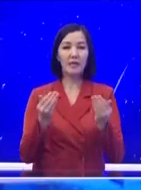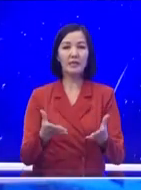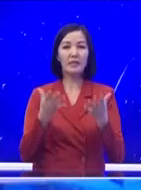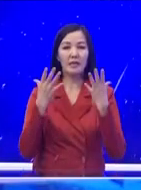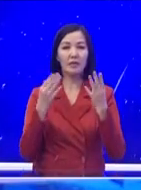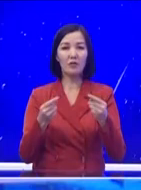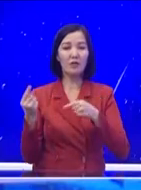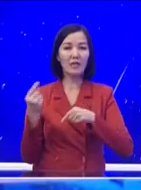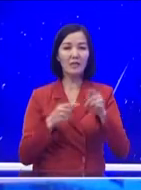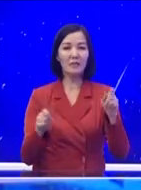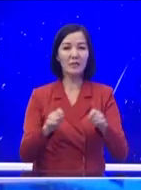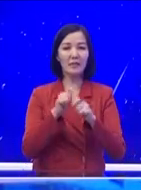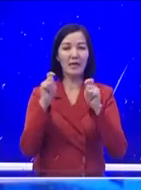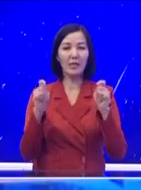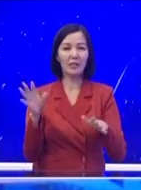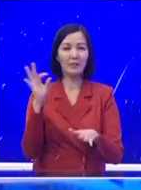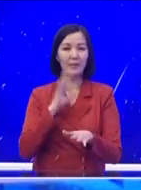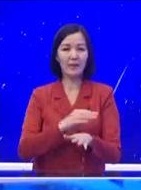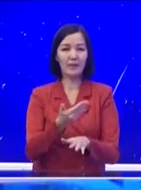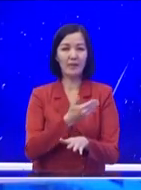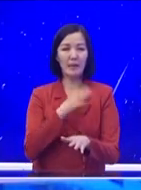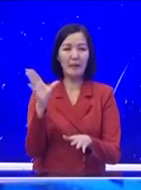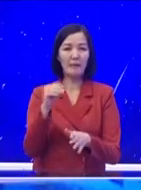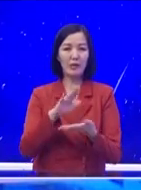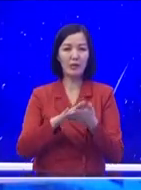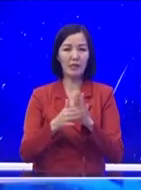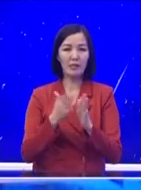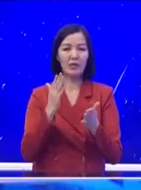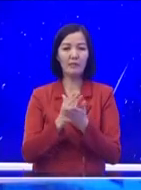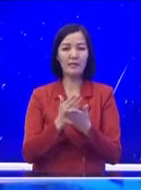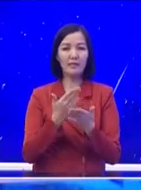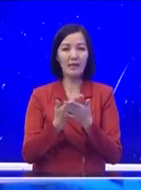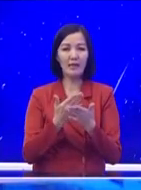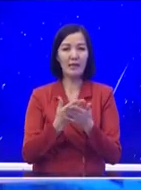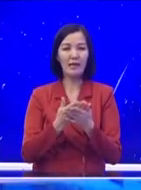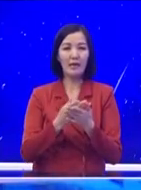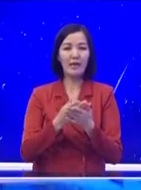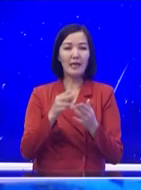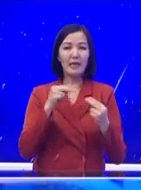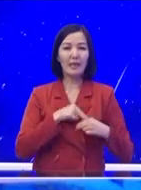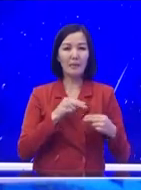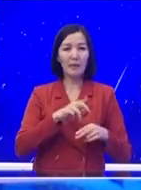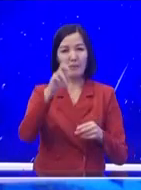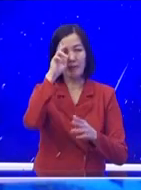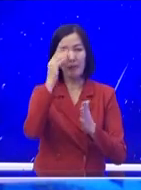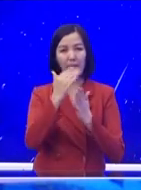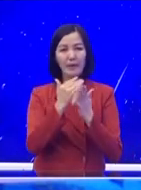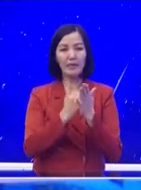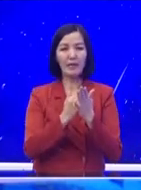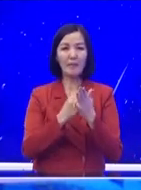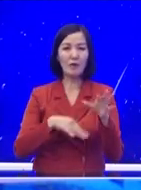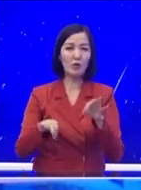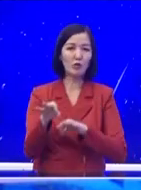Қазіргі күні кәсібін ашып, несібесін табам дегендерге барлық жағдай жасалған. Мысалы, еңбек мемлекеттік бағдарламасымен бизнес жоспарын